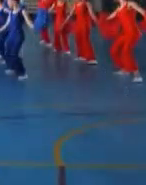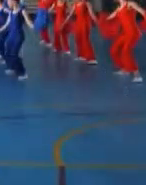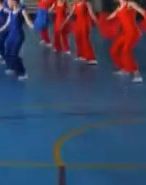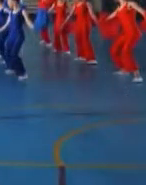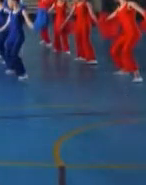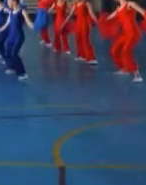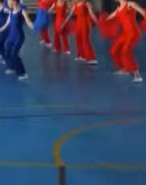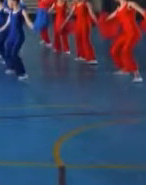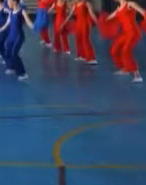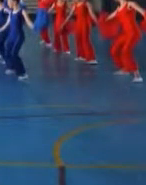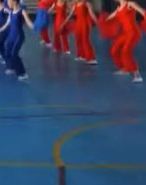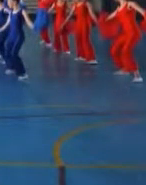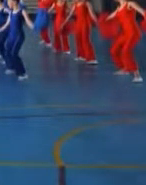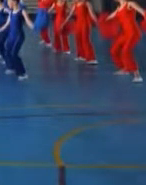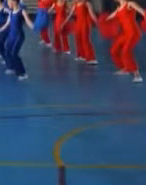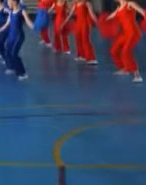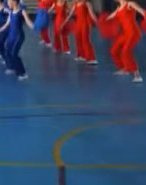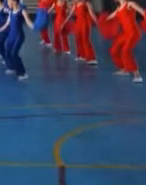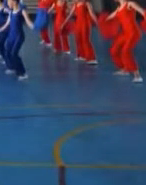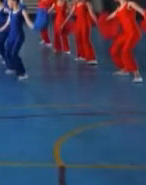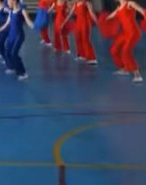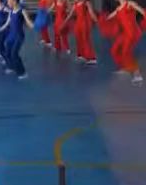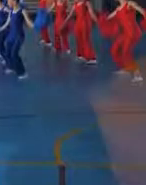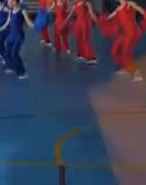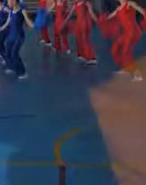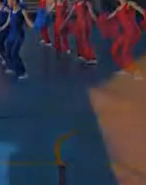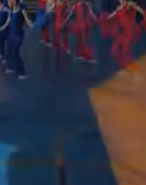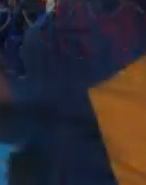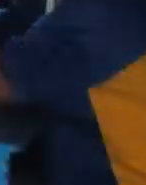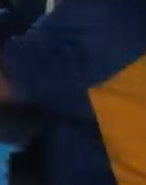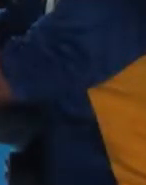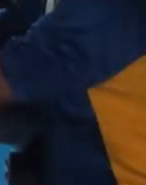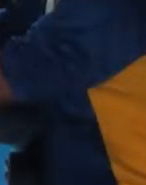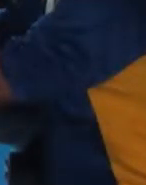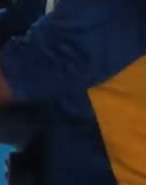самое видное место, чтобы каждый входящий в фойе сразу обратил внимание.